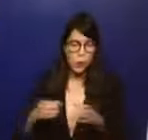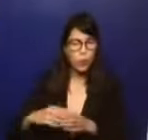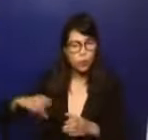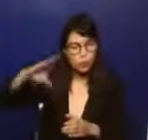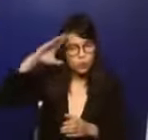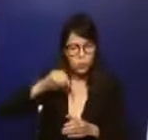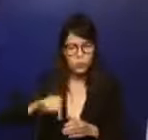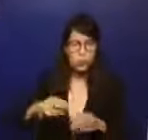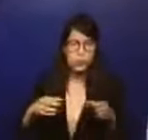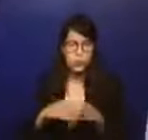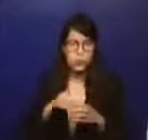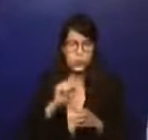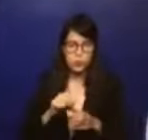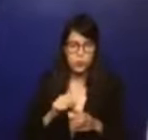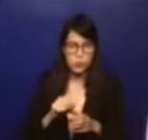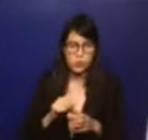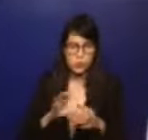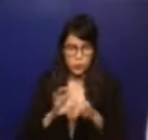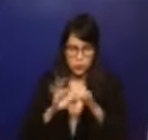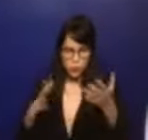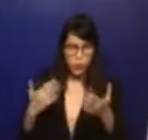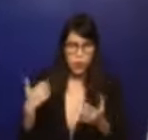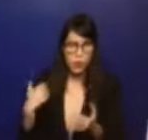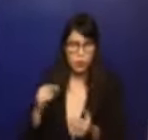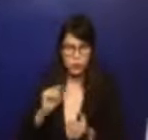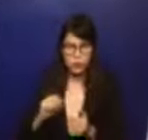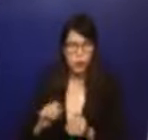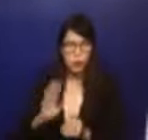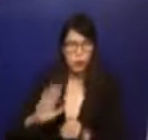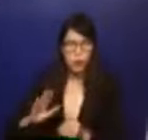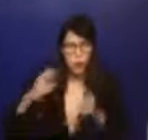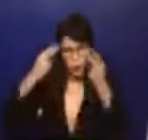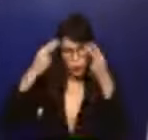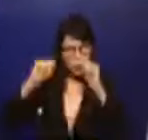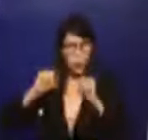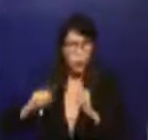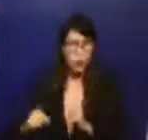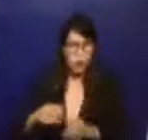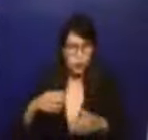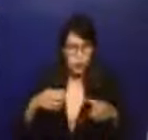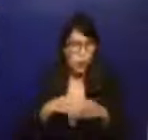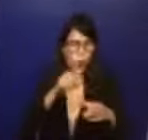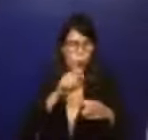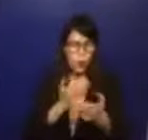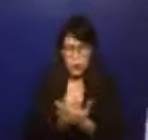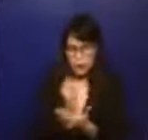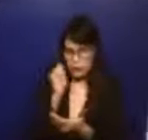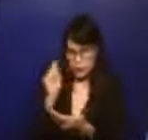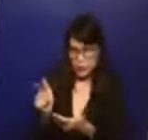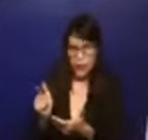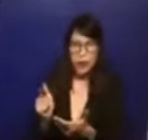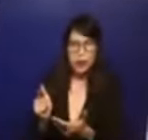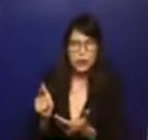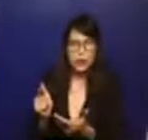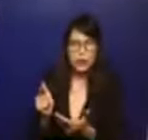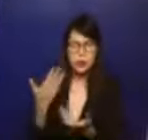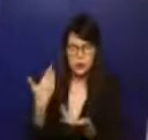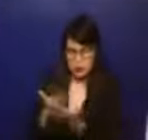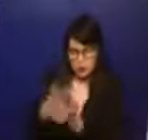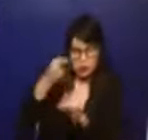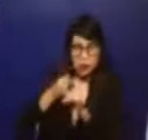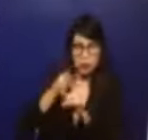ได้เป็นต้นสังกัดของนายกรัฐมนตรีอีกต่อไปไม่ได้เป็นหน่วยงานที่จ่ายเงินเดือนให้นายกรัฐมนตรีอีกต่อไป